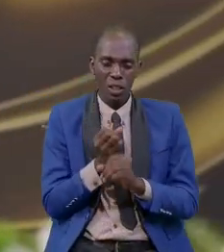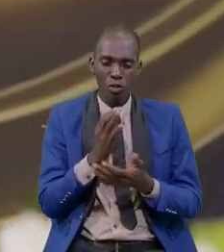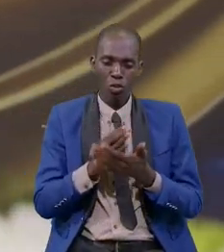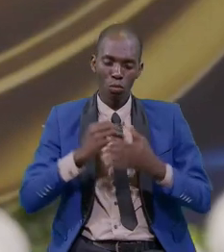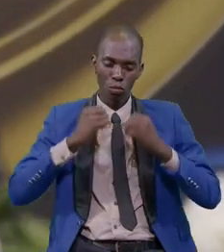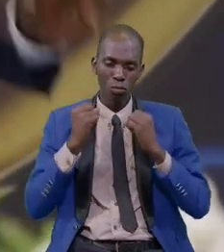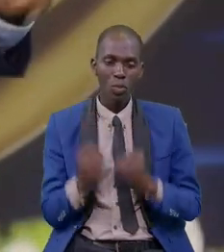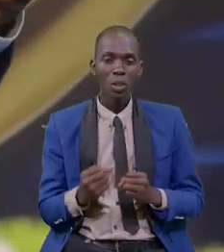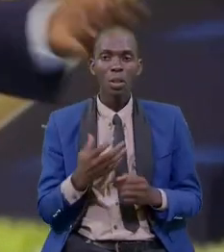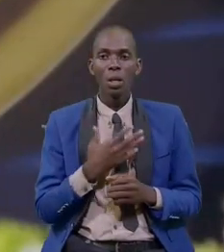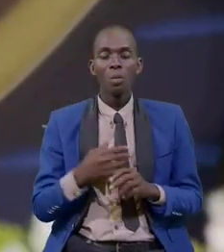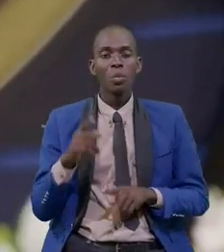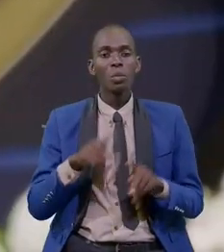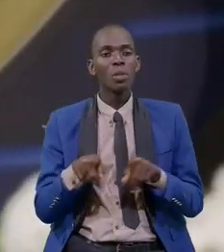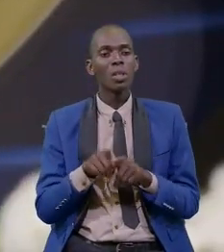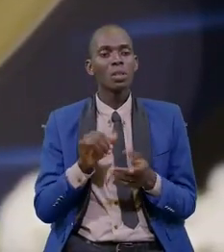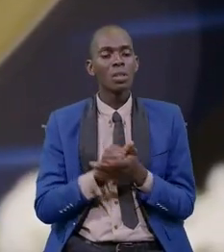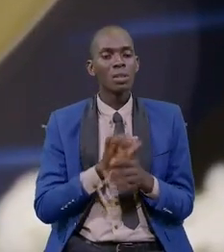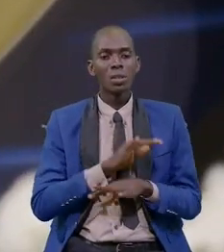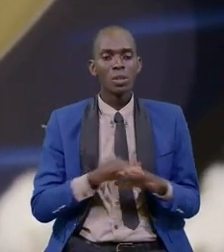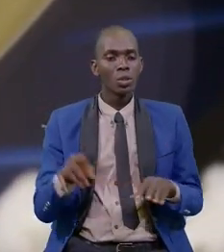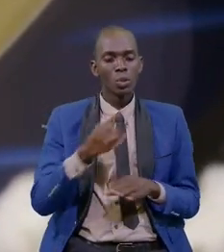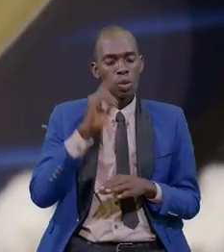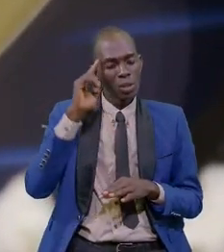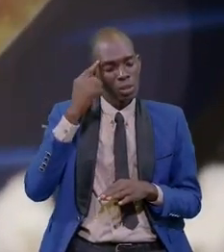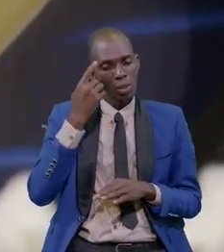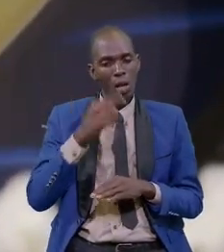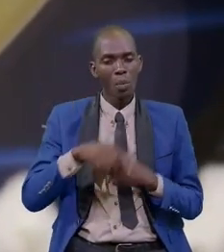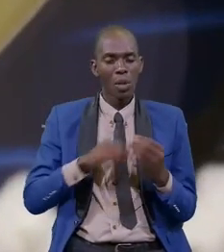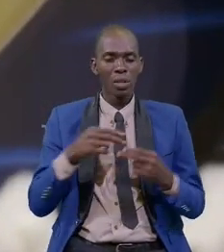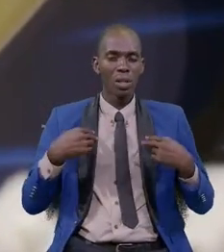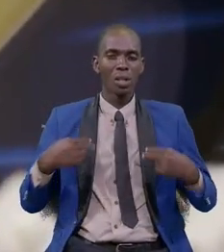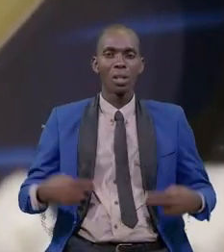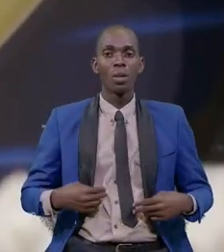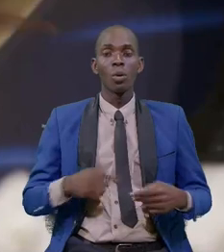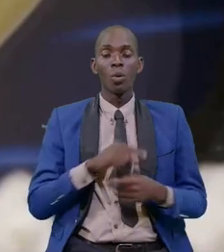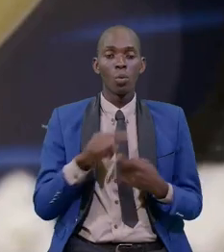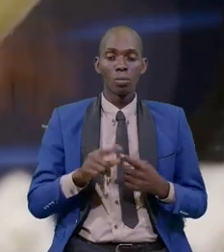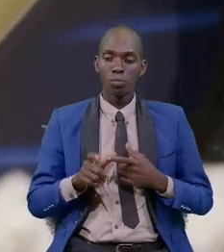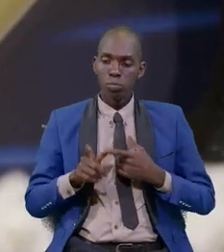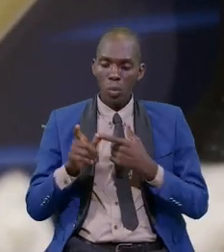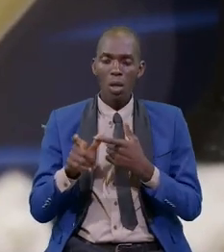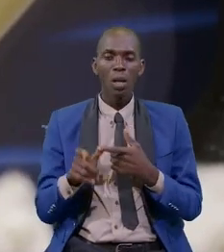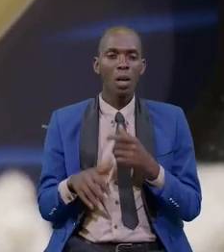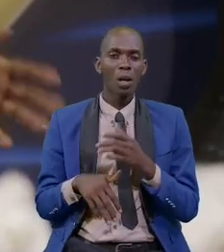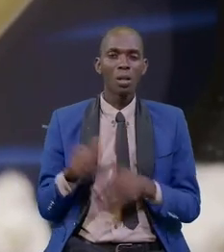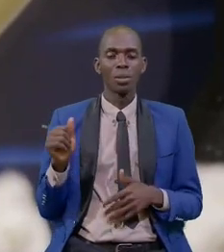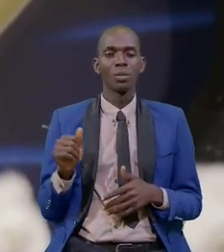ils ne pensent pas à leur santé. Lorsqu'ils vont courir, sortir, faire ceci, faire cela, ils veulent adresser cette situation,